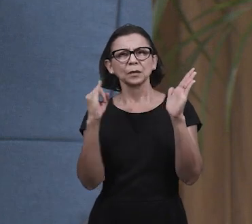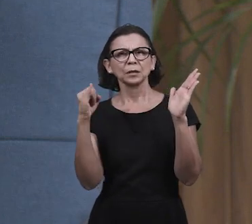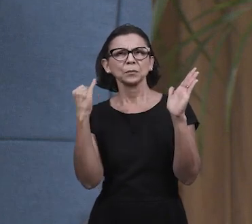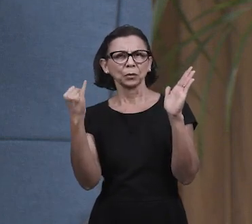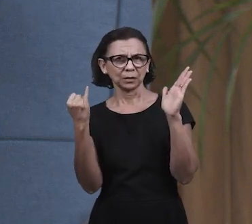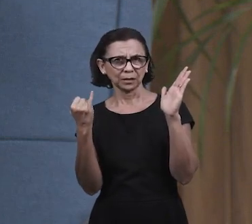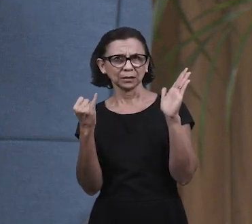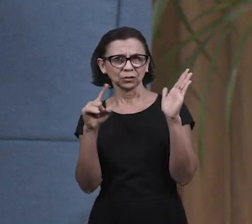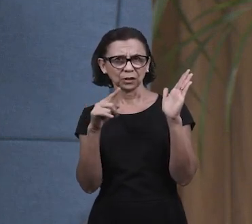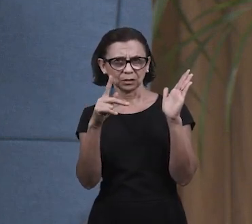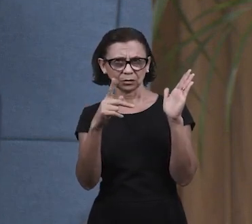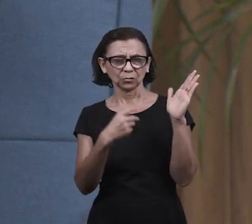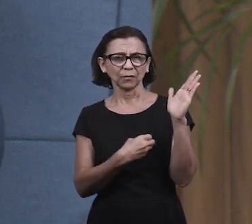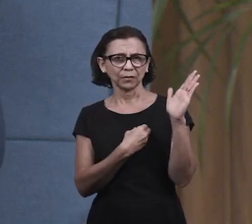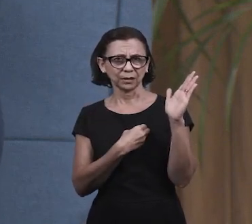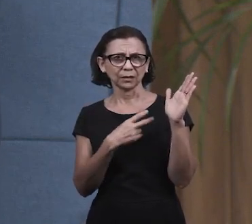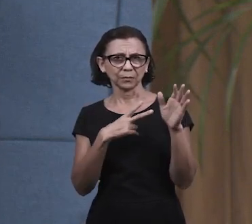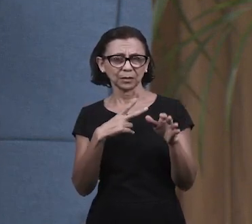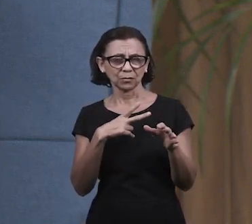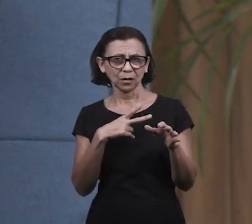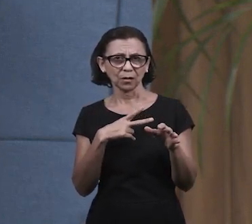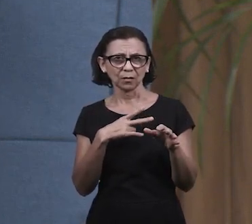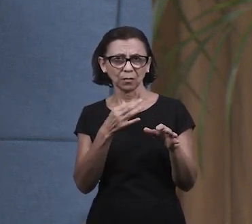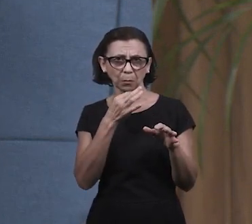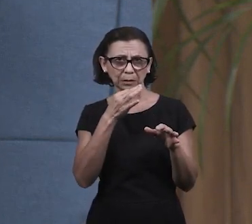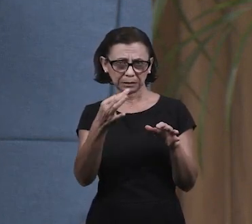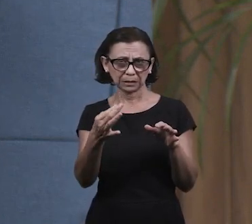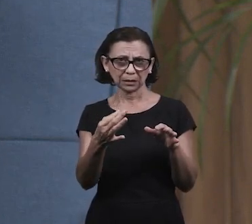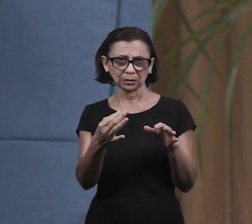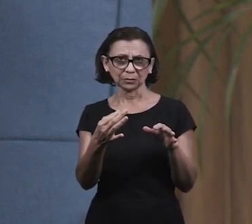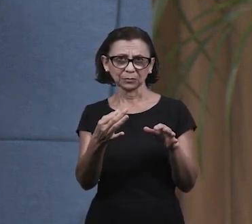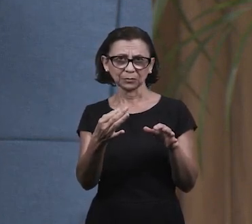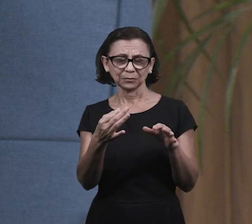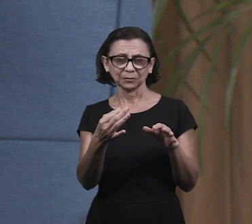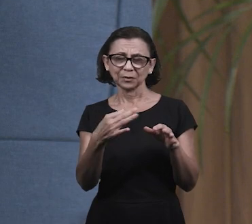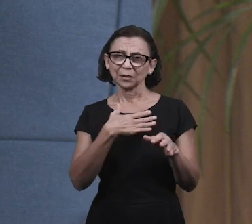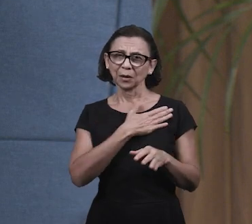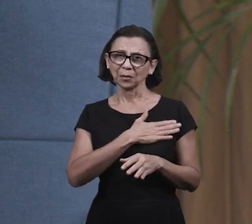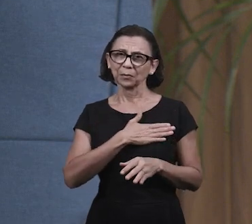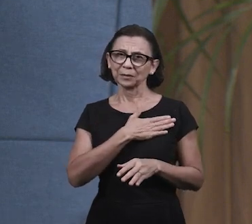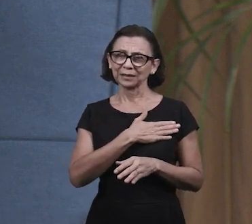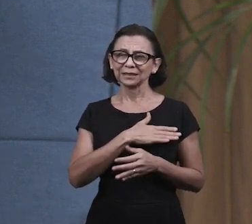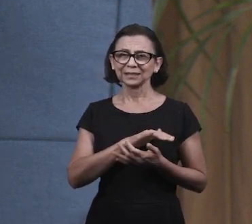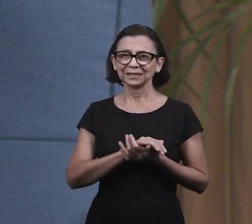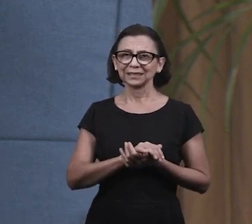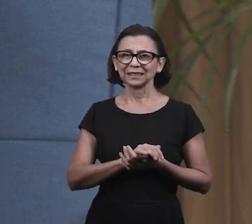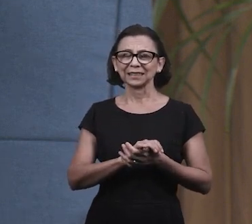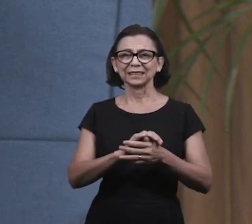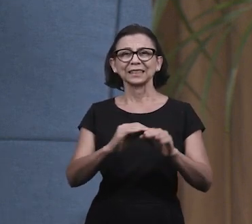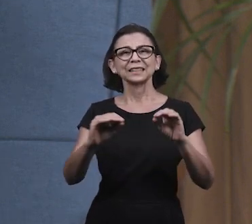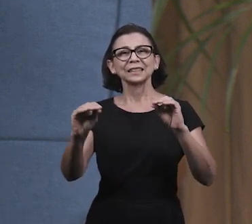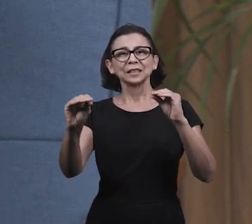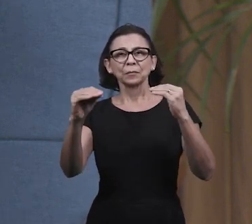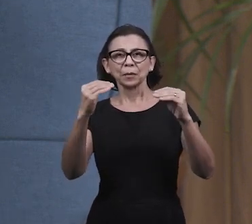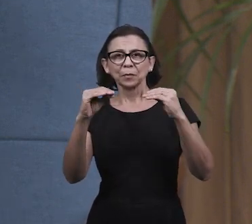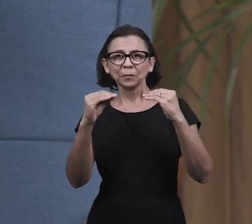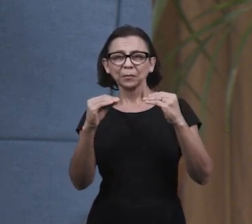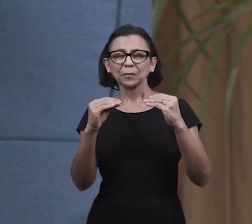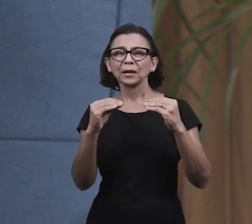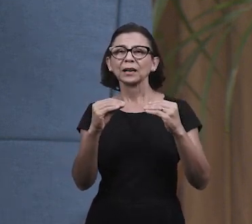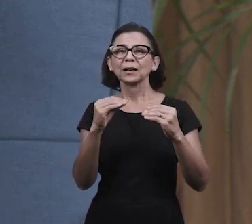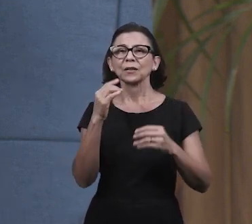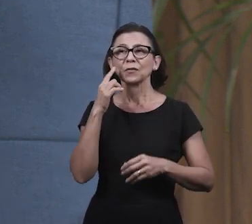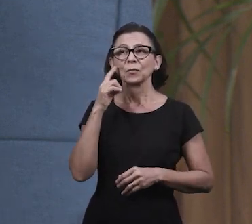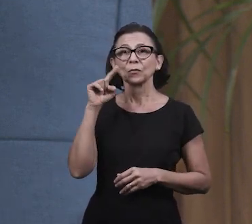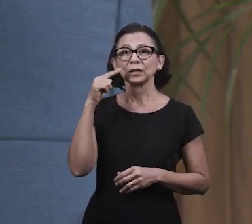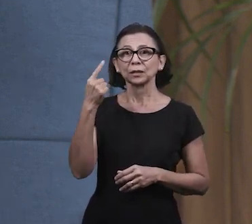de votre part, c'est sur l'importance de ce volet et de cette formation de votre vie. Vous pouvez nous envoyer un message et nous allons avoir tout le plaisir